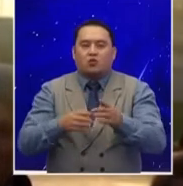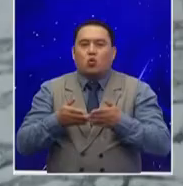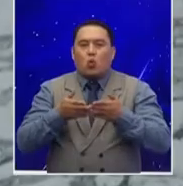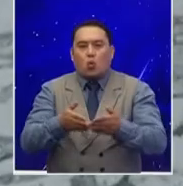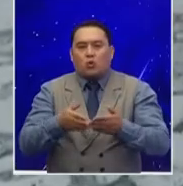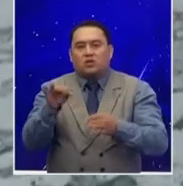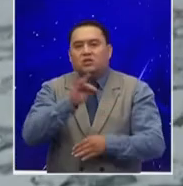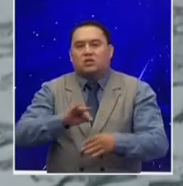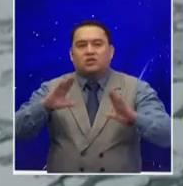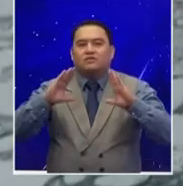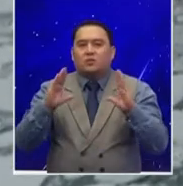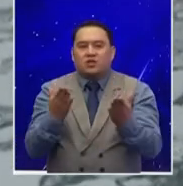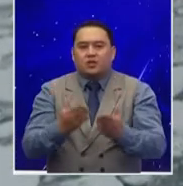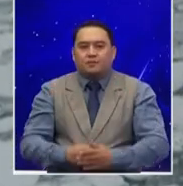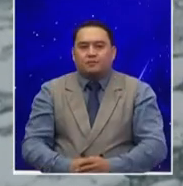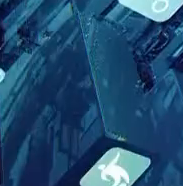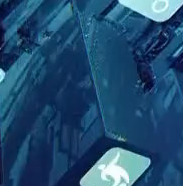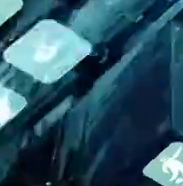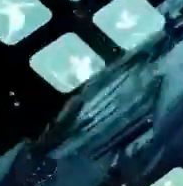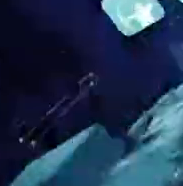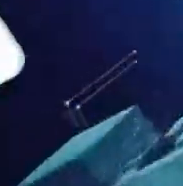– это историческое событие.